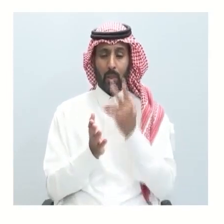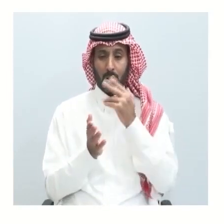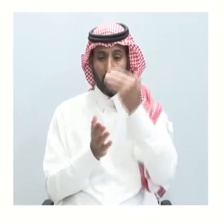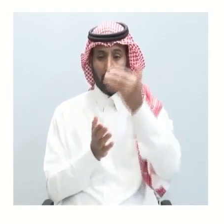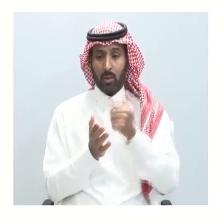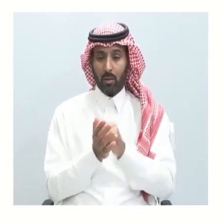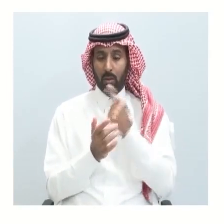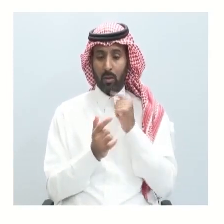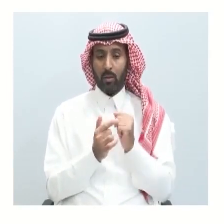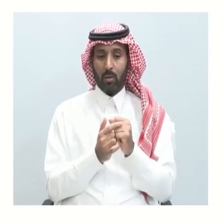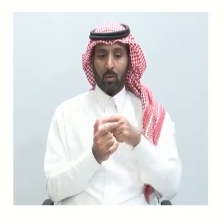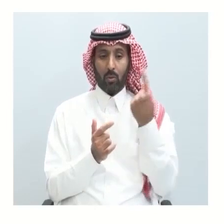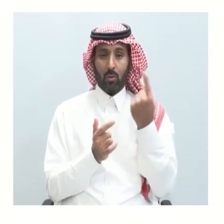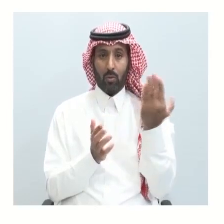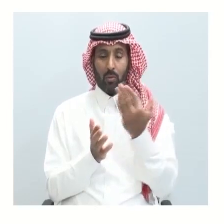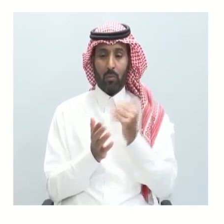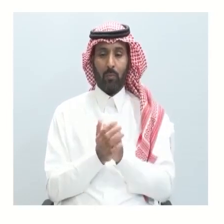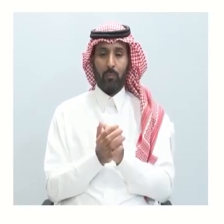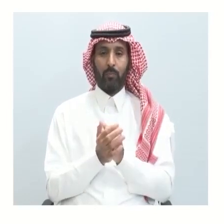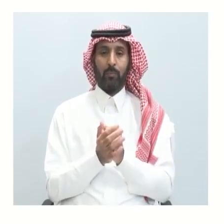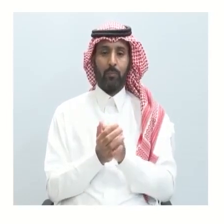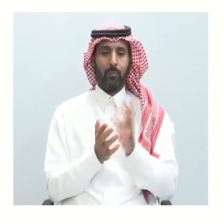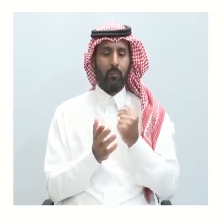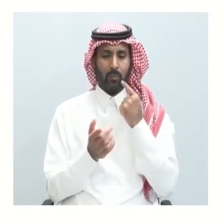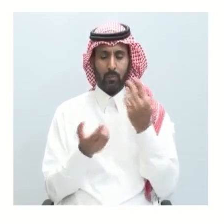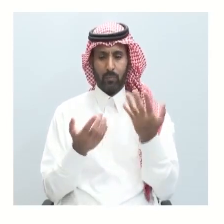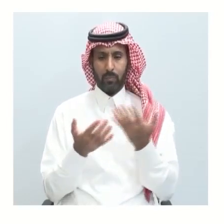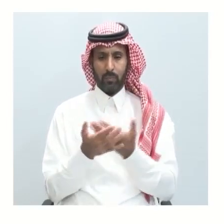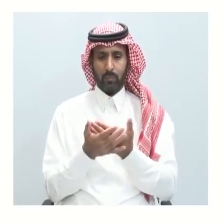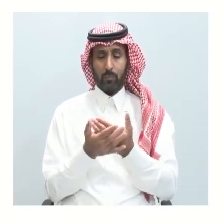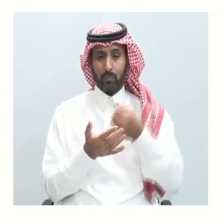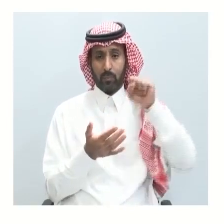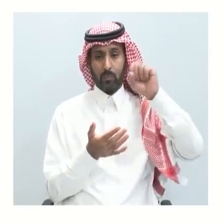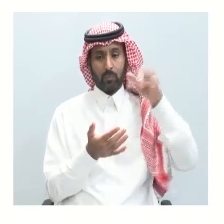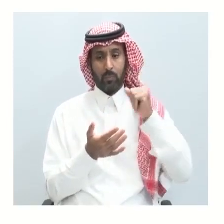هنا القيمة هي واحد، بالتالي لن يكون هنا أسس.